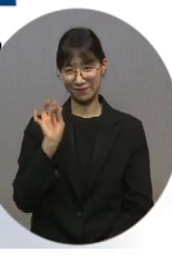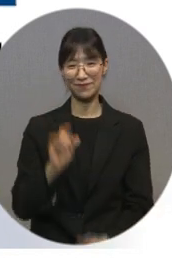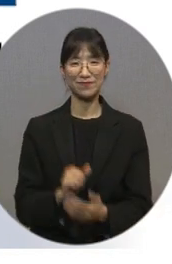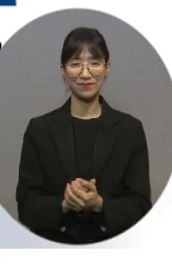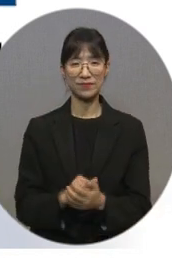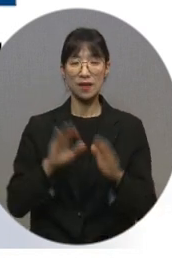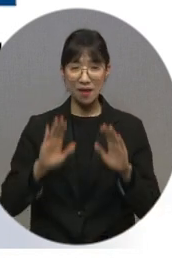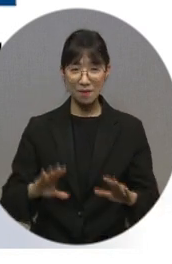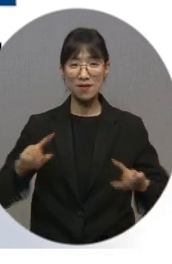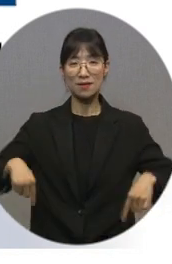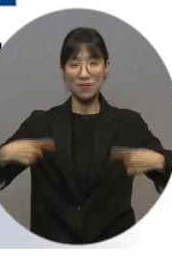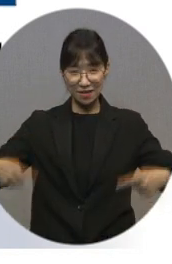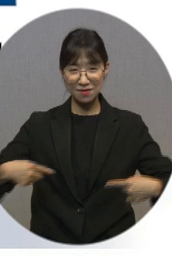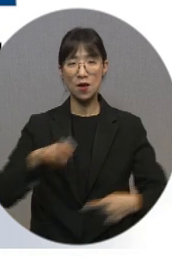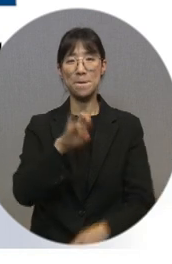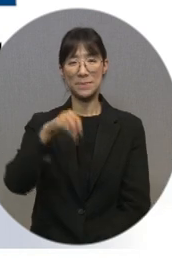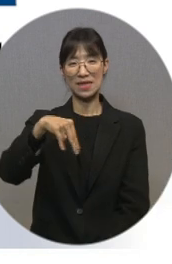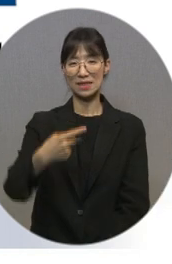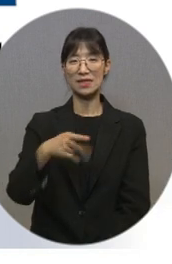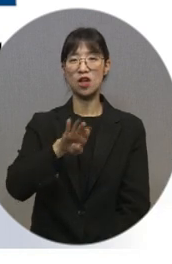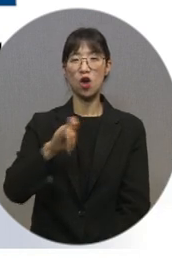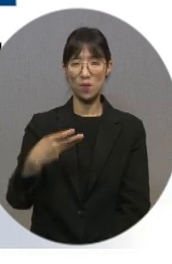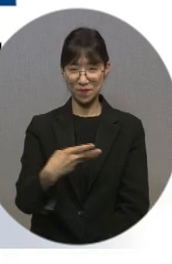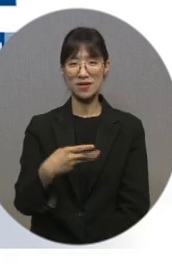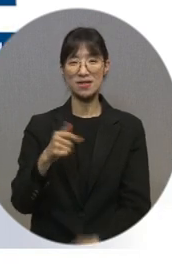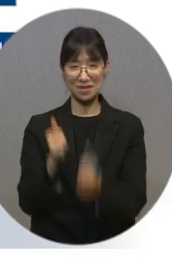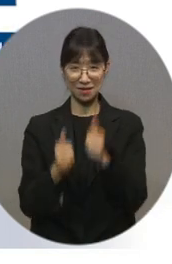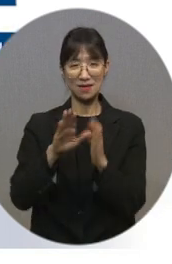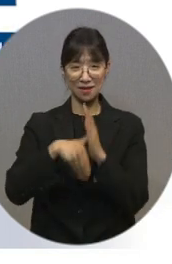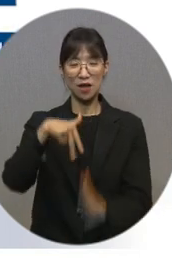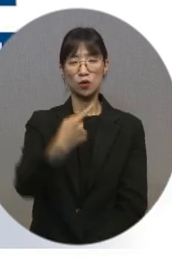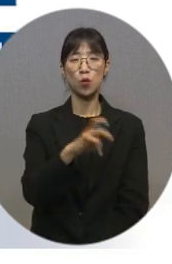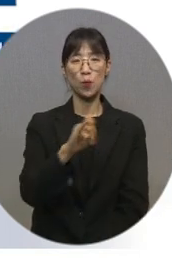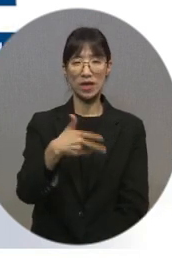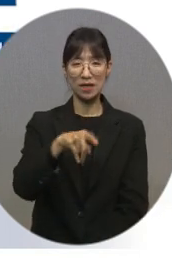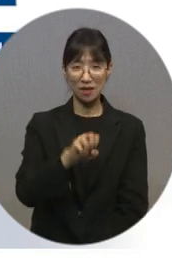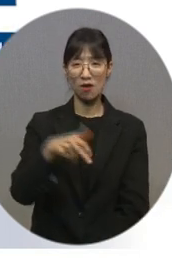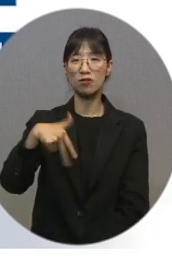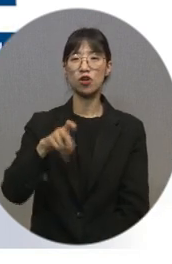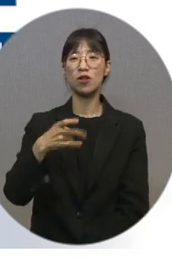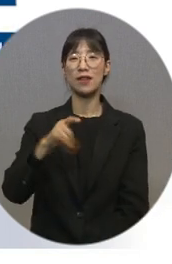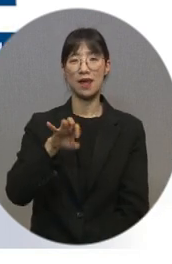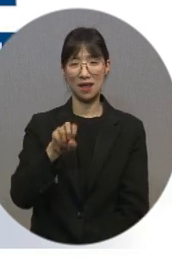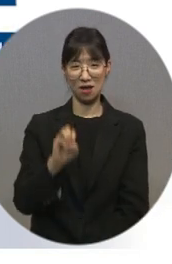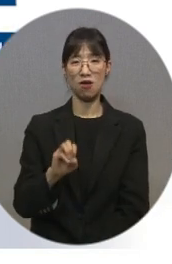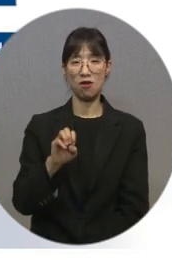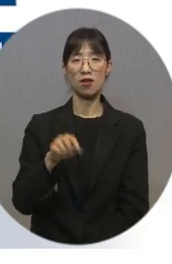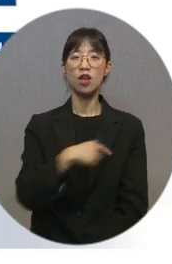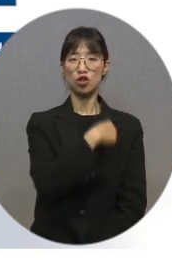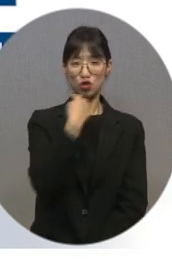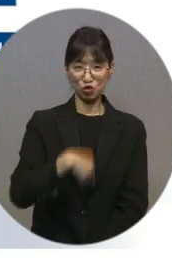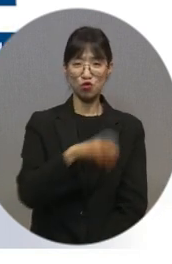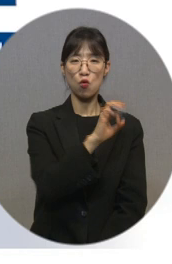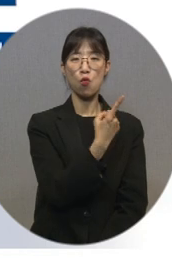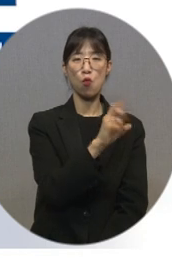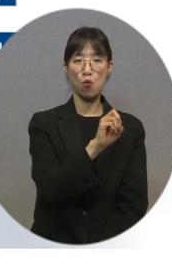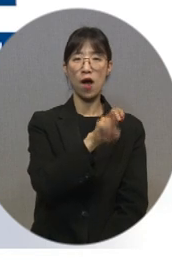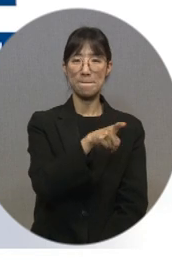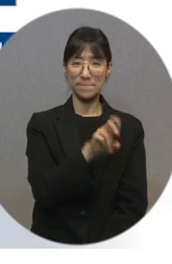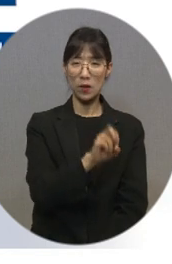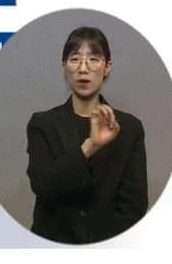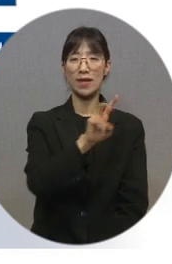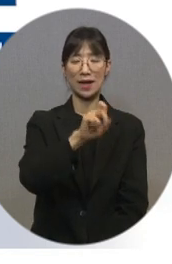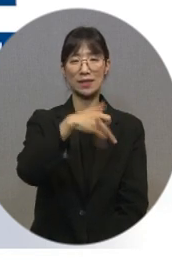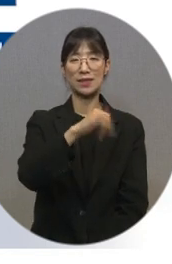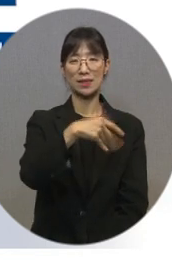이번 세계 휠처 믹스 더블 컬링 선수권 대회에서 조민경 정태영 선수는 중국의 왕멍과 양진 차오